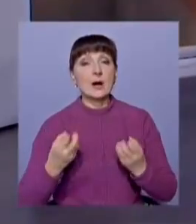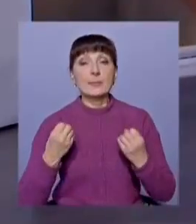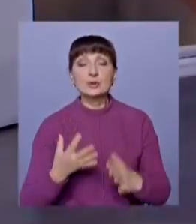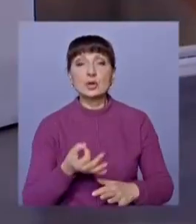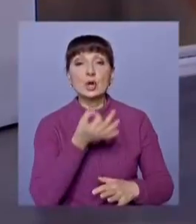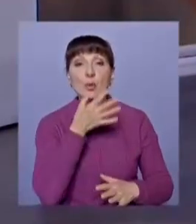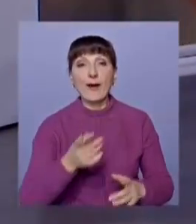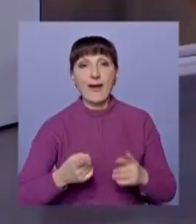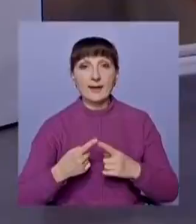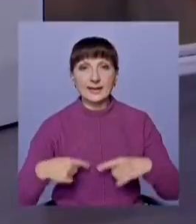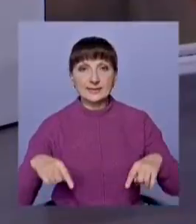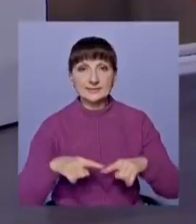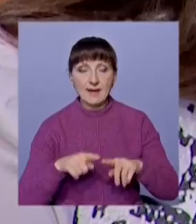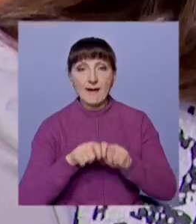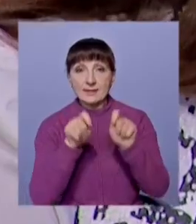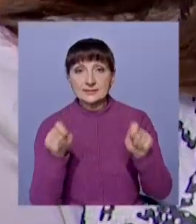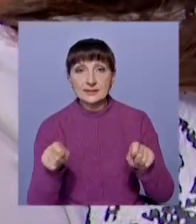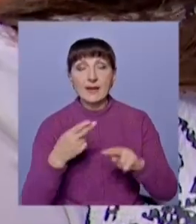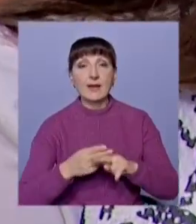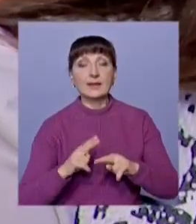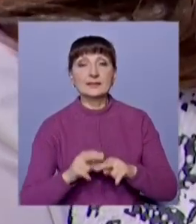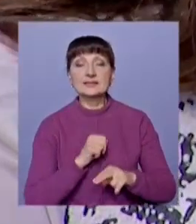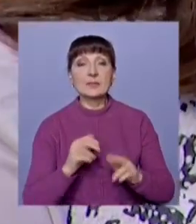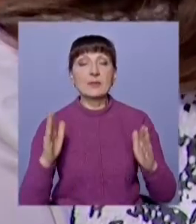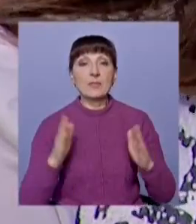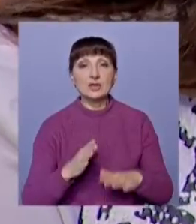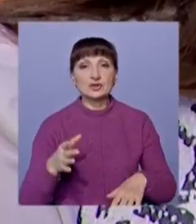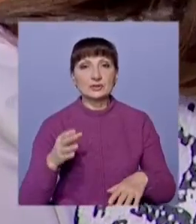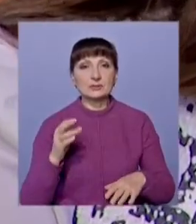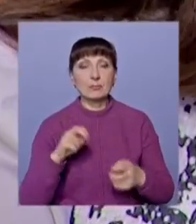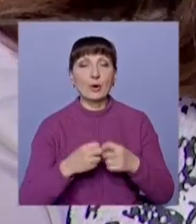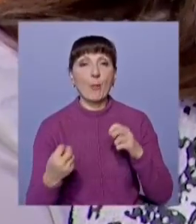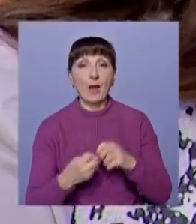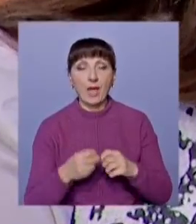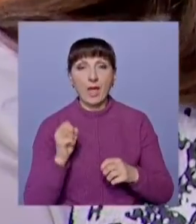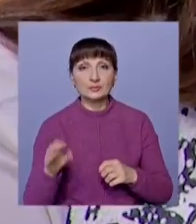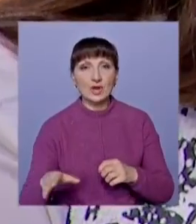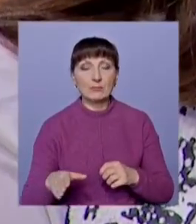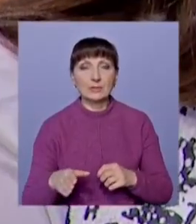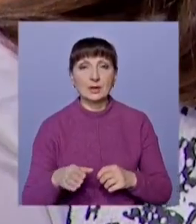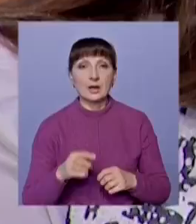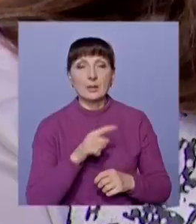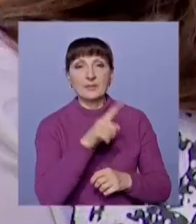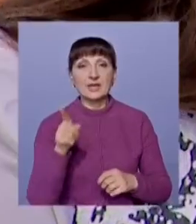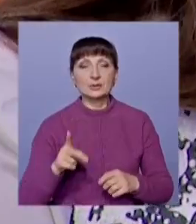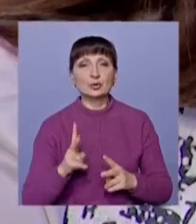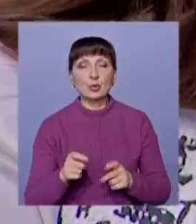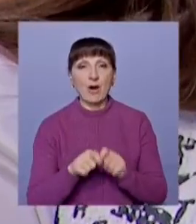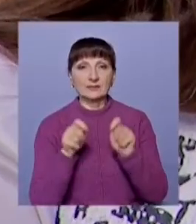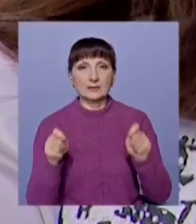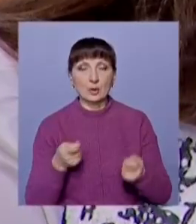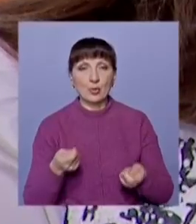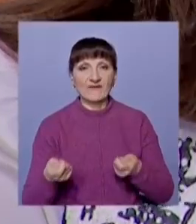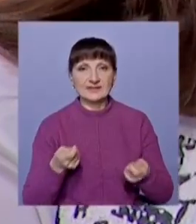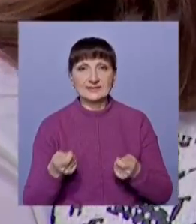да, любая организация – это самое меньшее из головных болей, которые встает перед модератором переговоров, потому